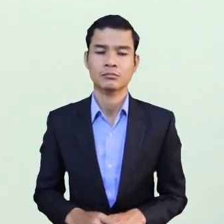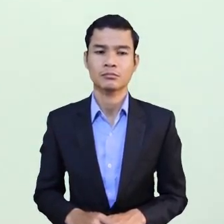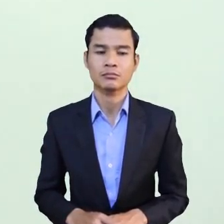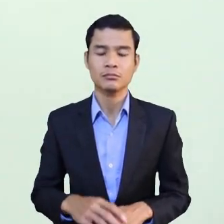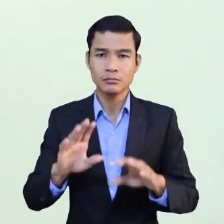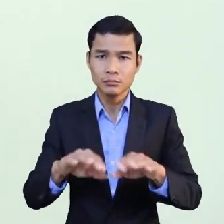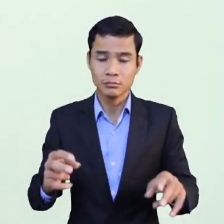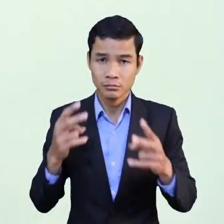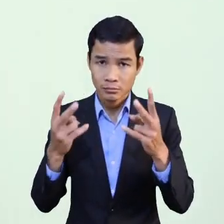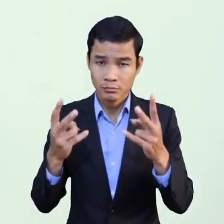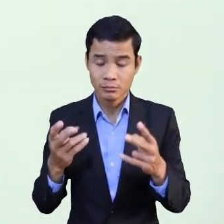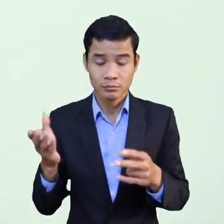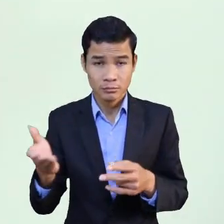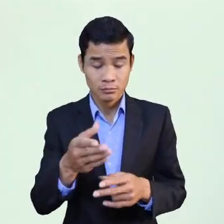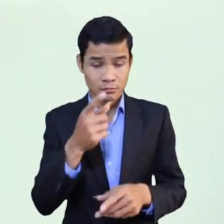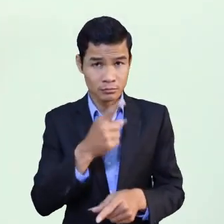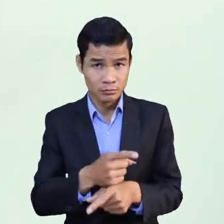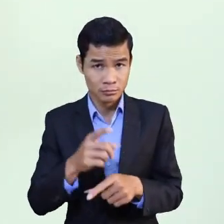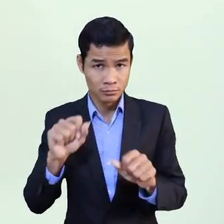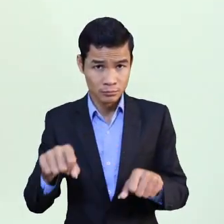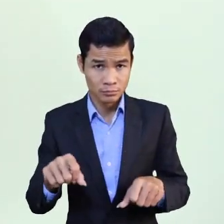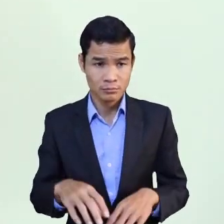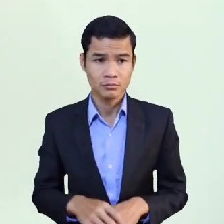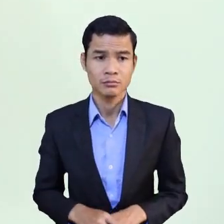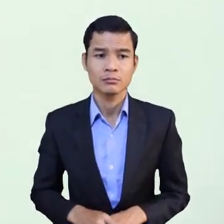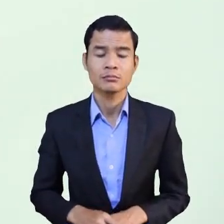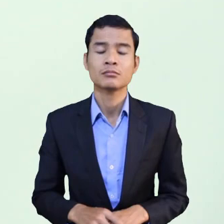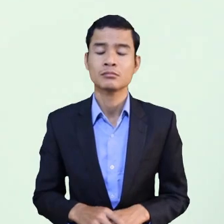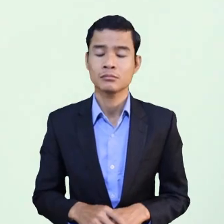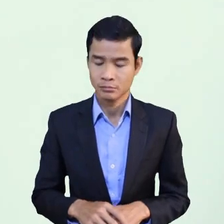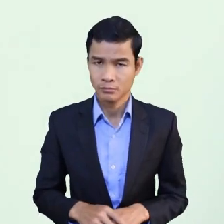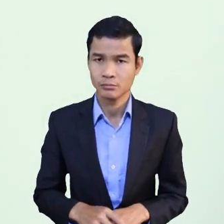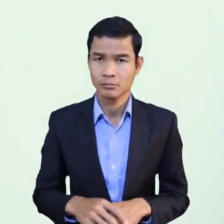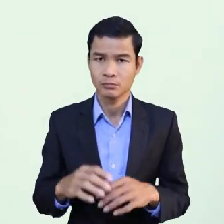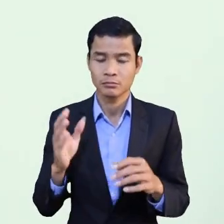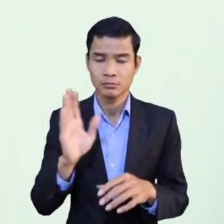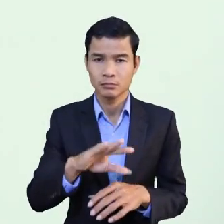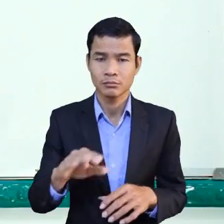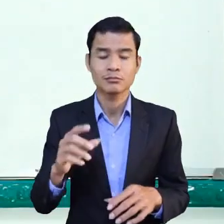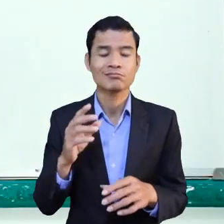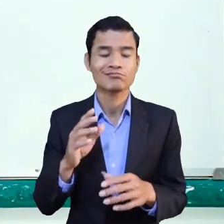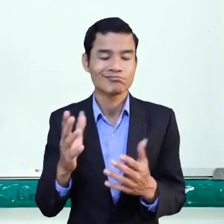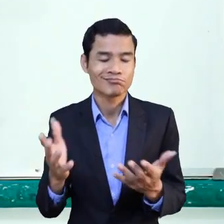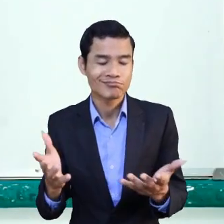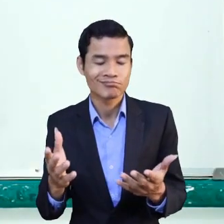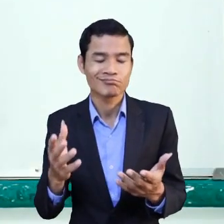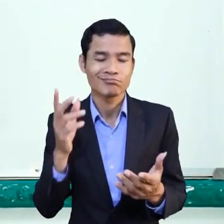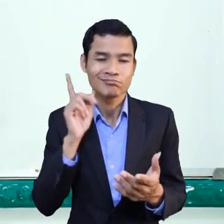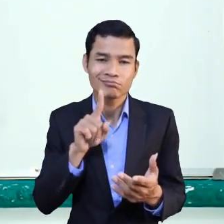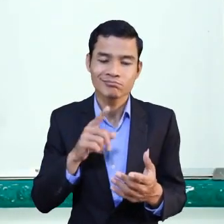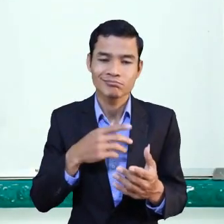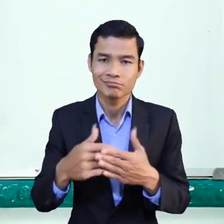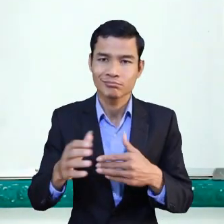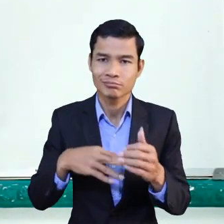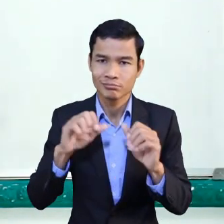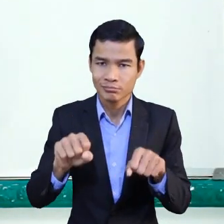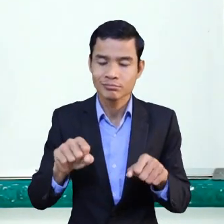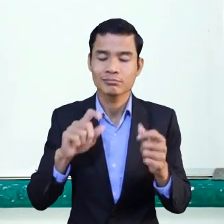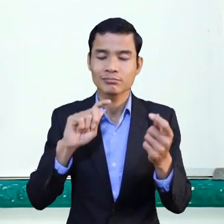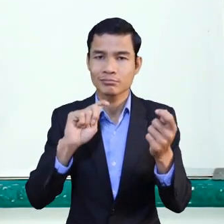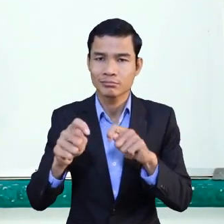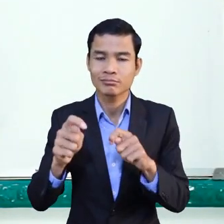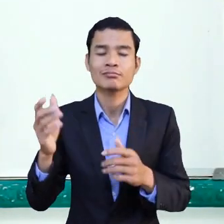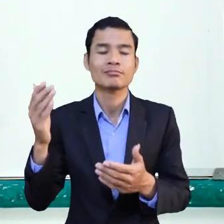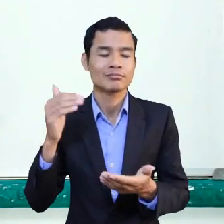ចាកូនផ្ទៀងផ្ទាត់មើលកូនត្រឹមត្រូវអត់ចាអញ្ចឹងកូនកូនណាដែលមិនទាន់ត្រឹមត្រូវល្អទេកូនអាចកែឲ្យត្រឹម